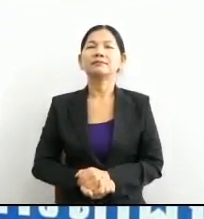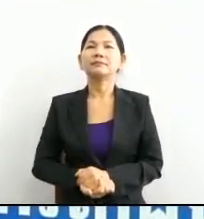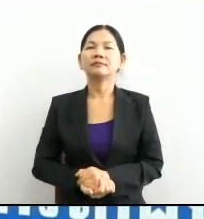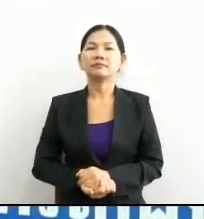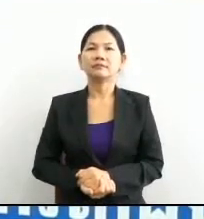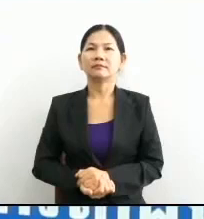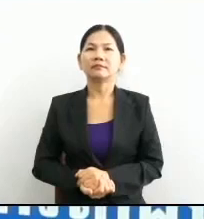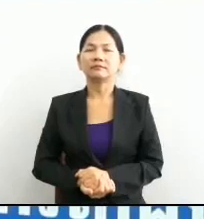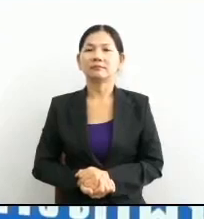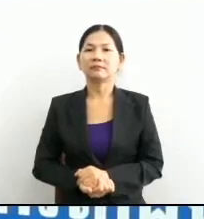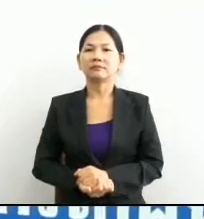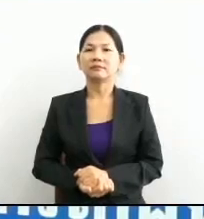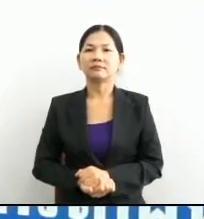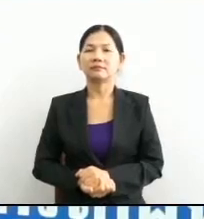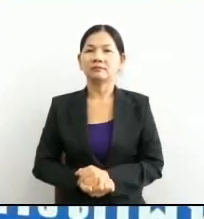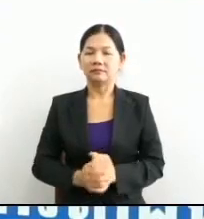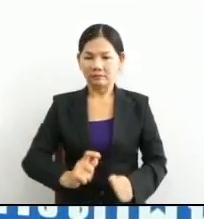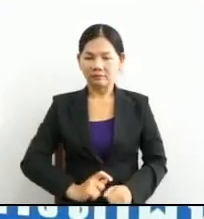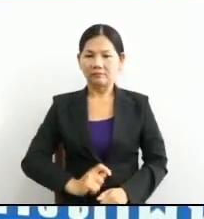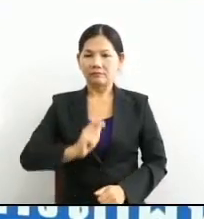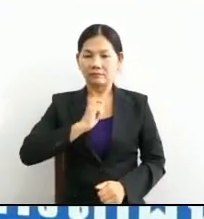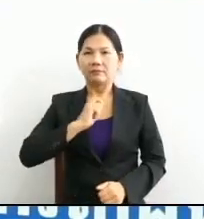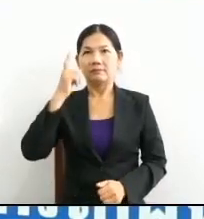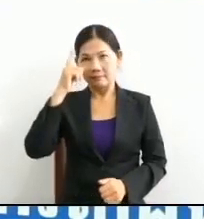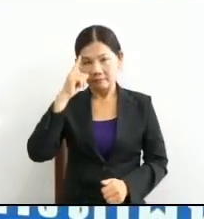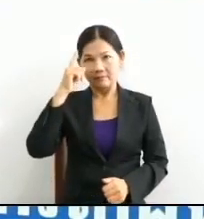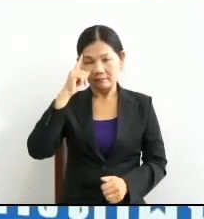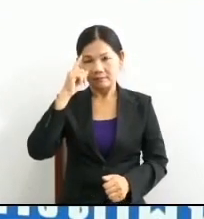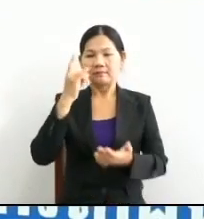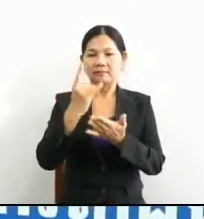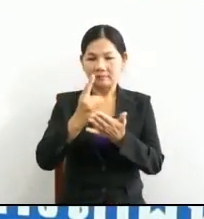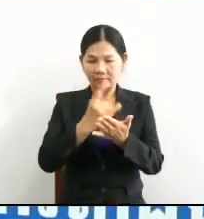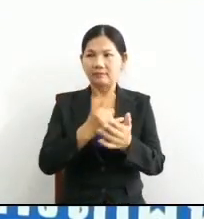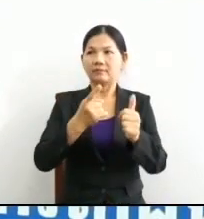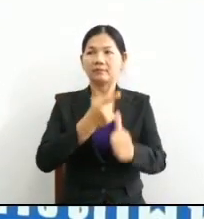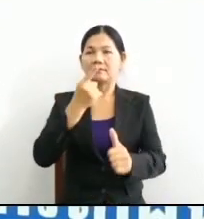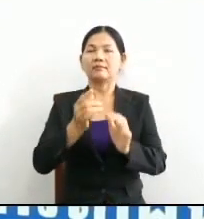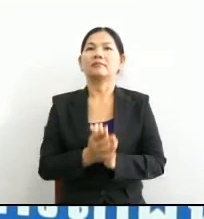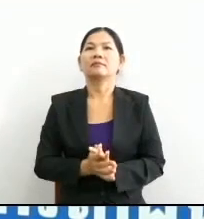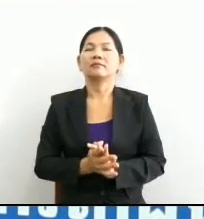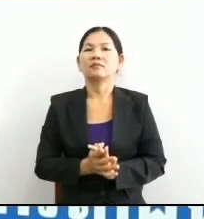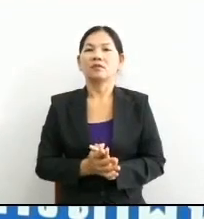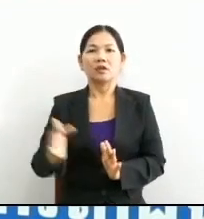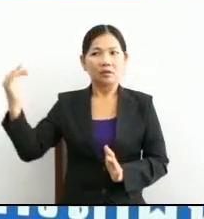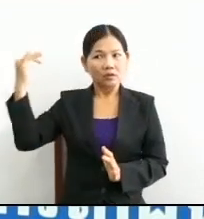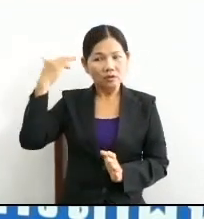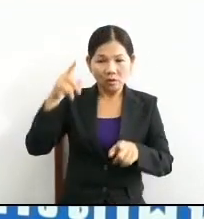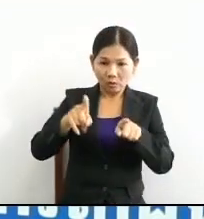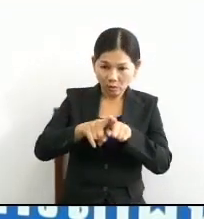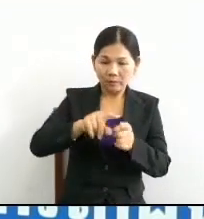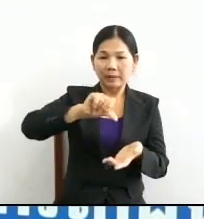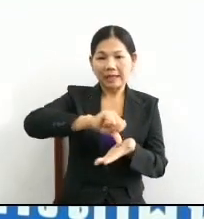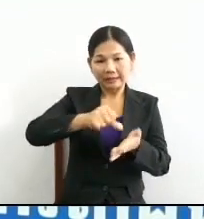chẳng sắp tiết sắp sắp con bạn đang rùi từ hai nơi mê riêng môn môn cứ mình đi thả pi đại miên sâu đốt